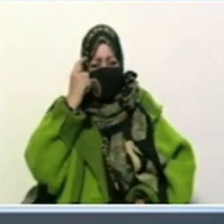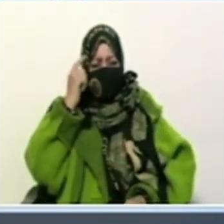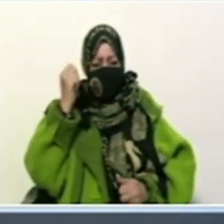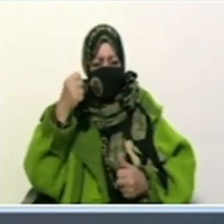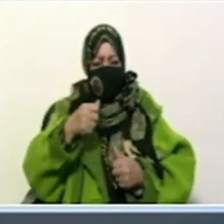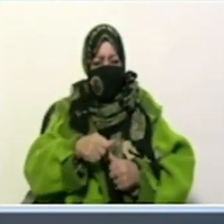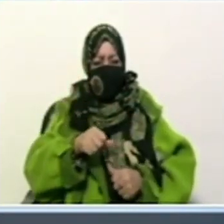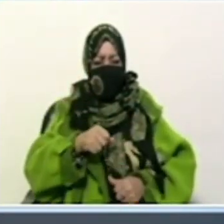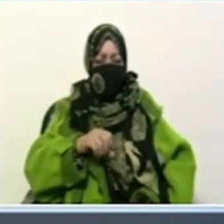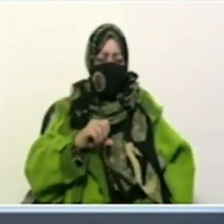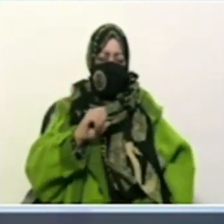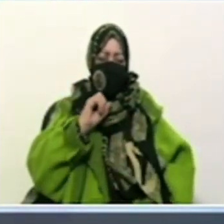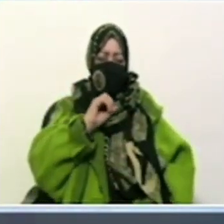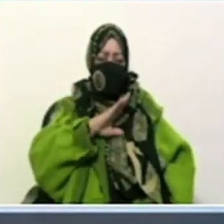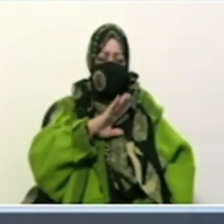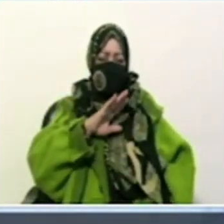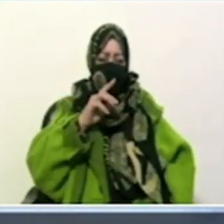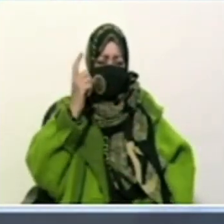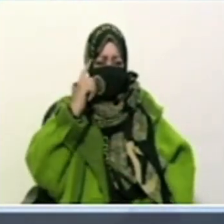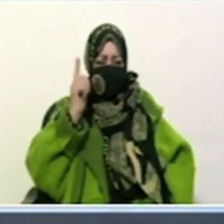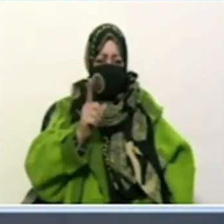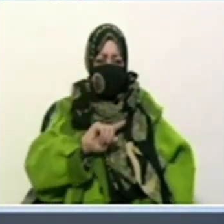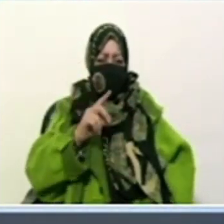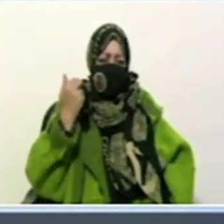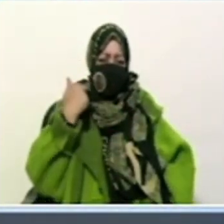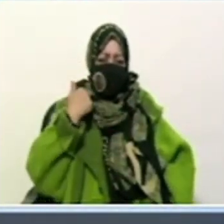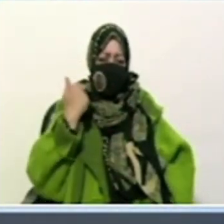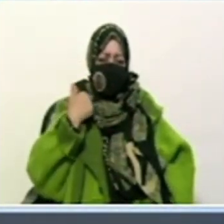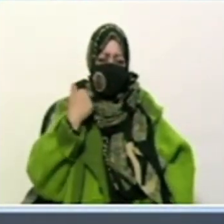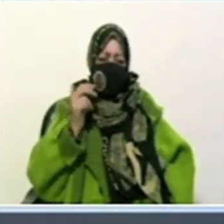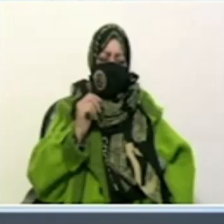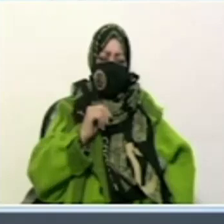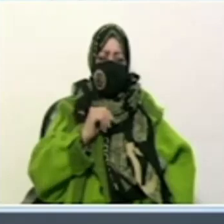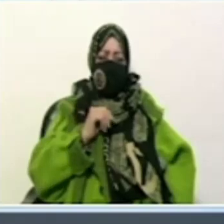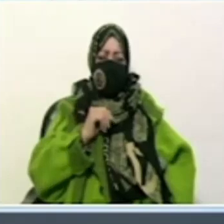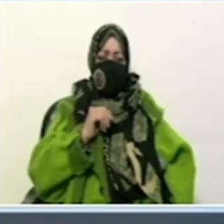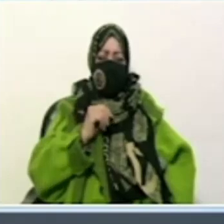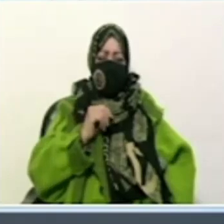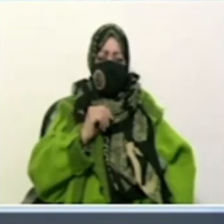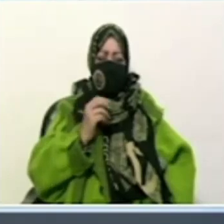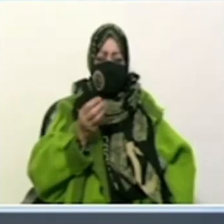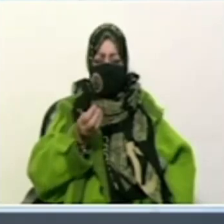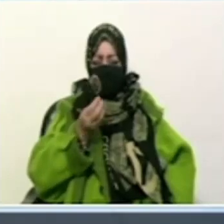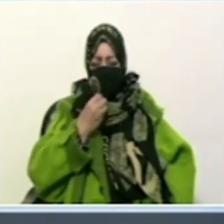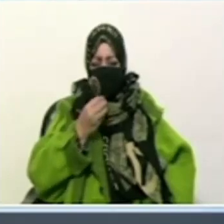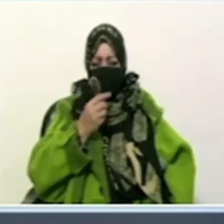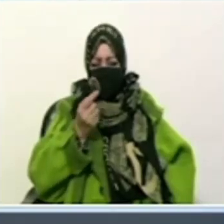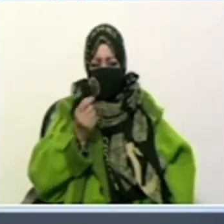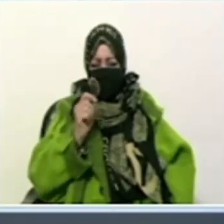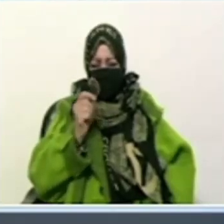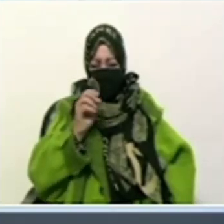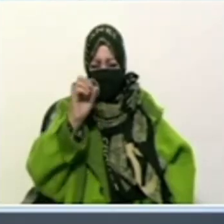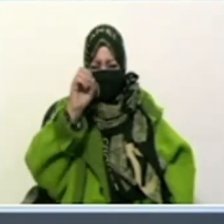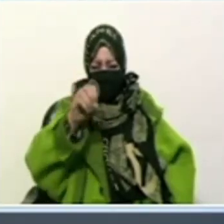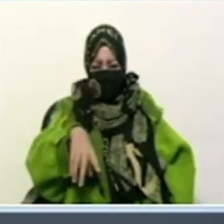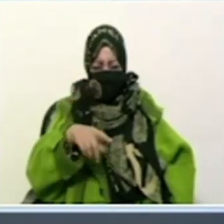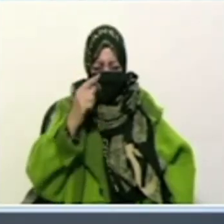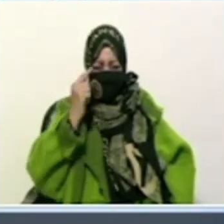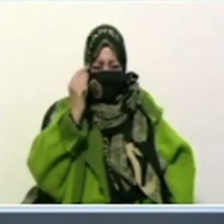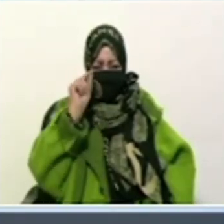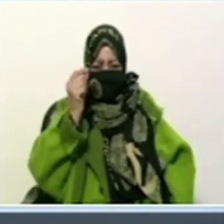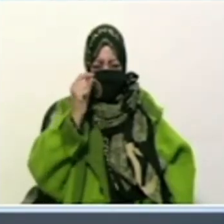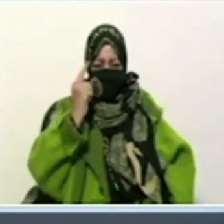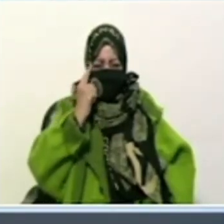بحيث لا يفسد العقل عادة فهذا لا بأس به ولا حرج إن شاء الله تعالى. بهذا أيها الإخوة